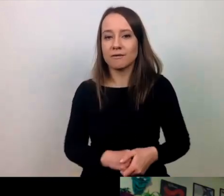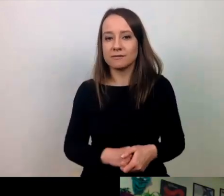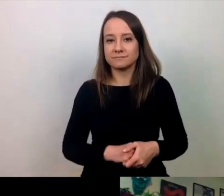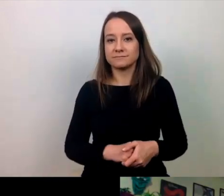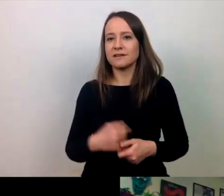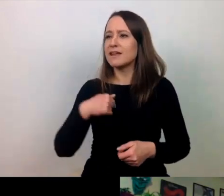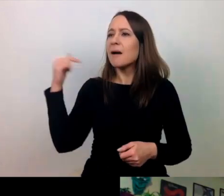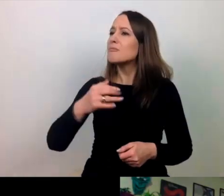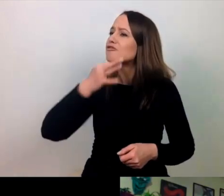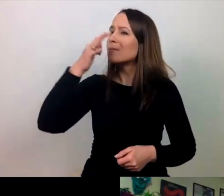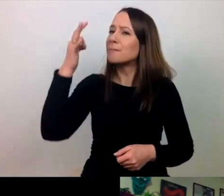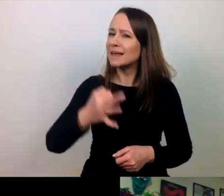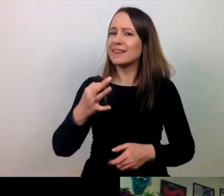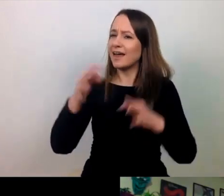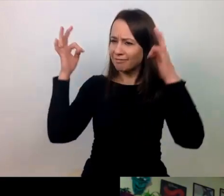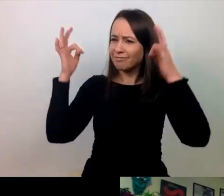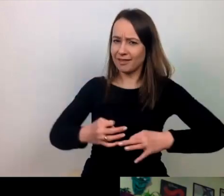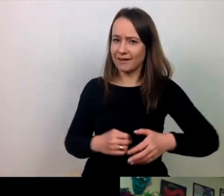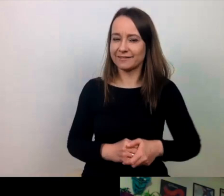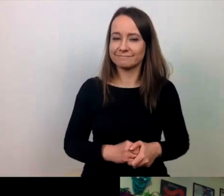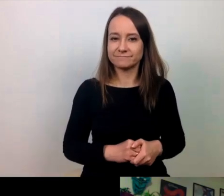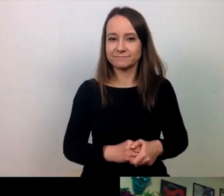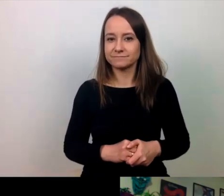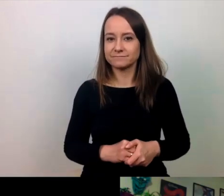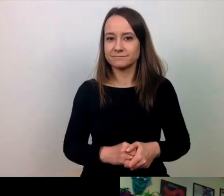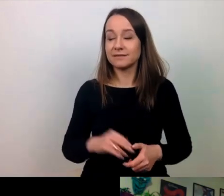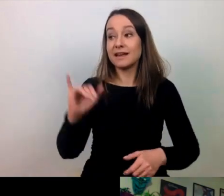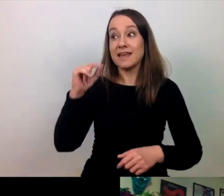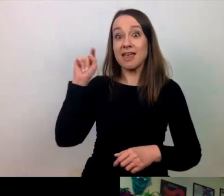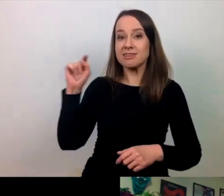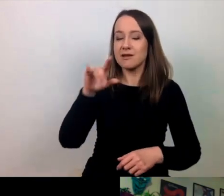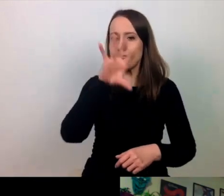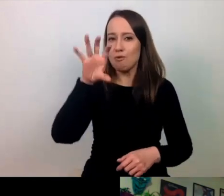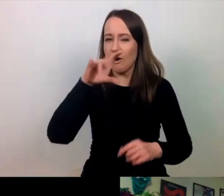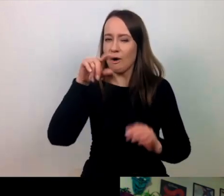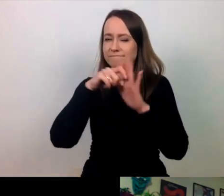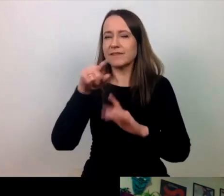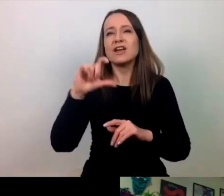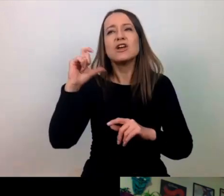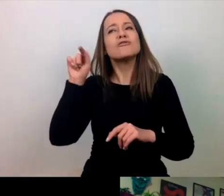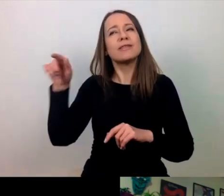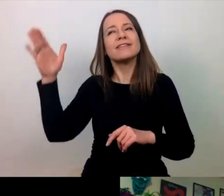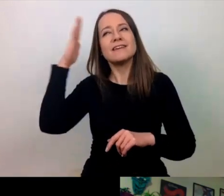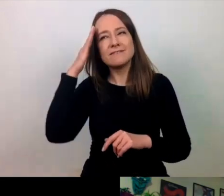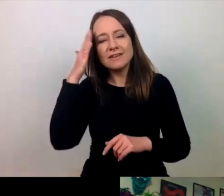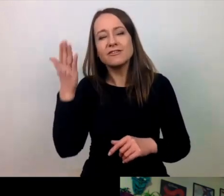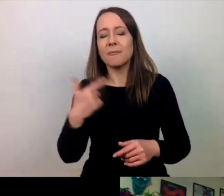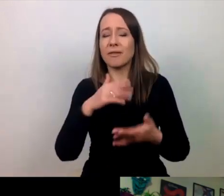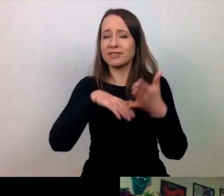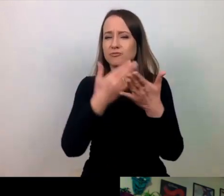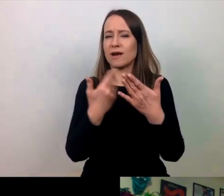tego pytania w takim razie. Kiedy ich oglądałaś i wiedziałaś to, co wiedziałaś, bo ja na przykład